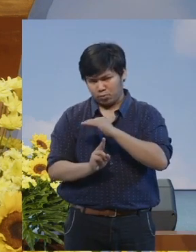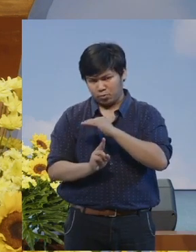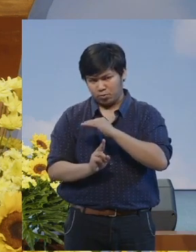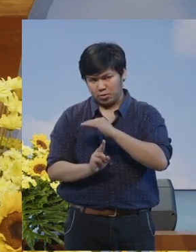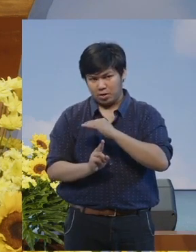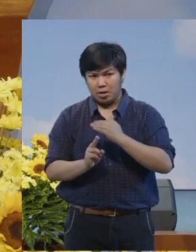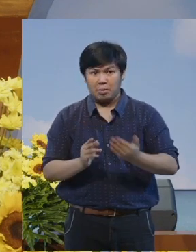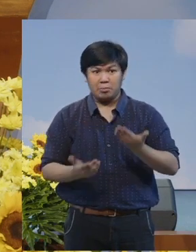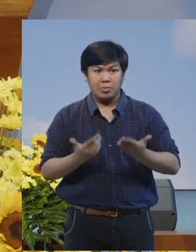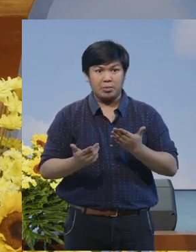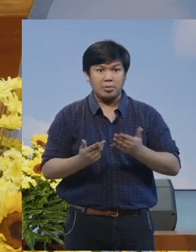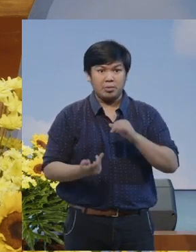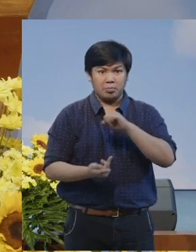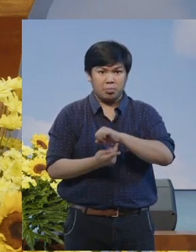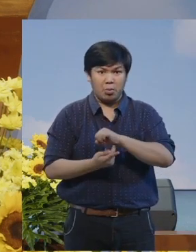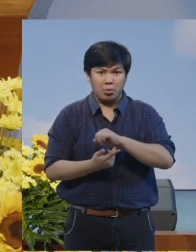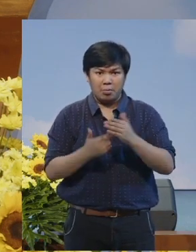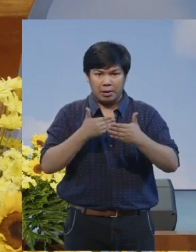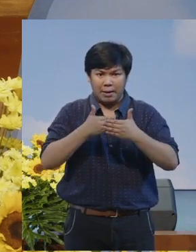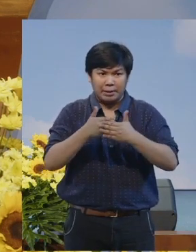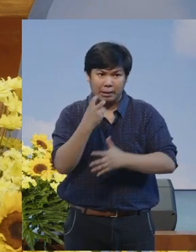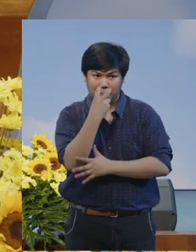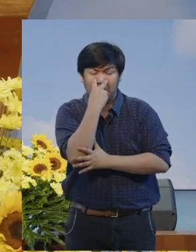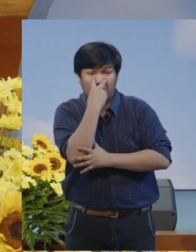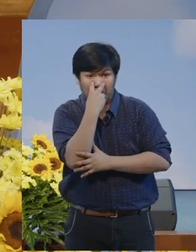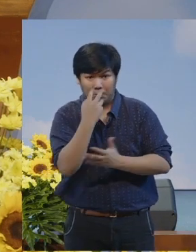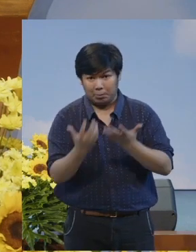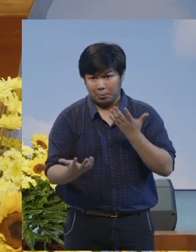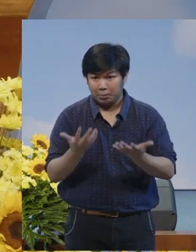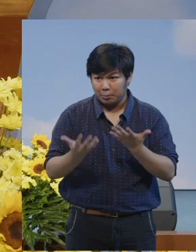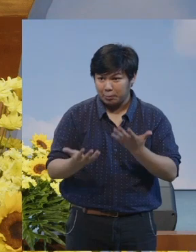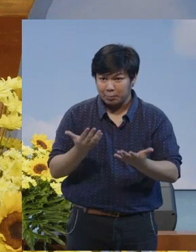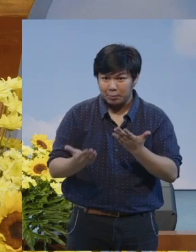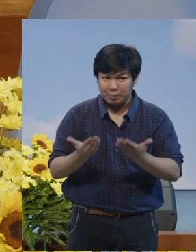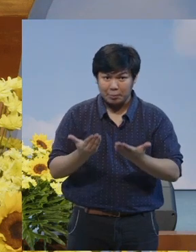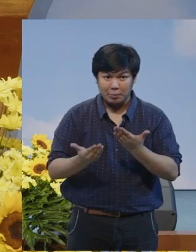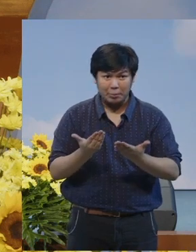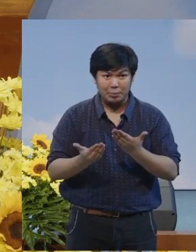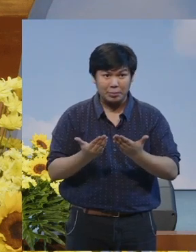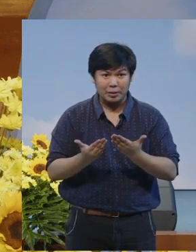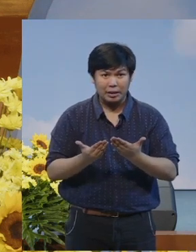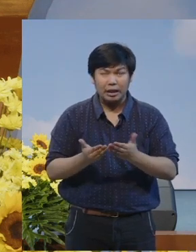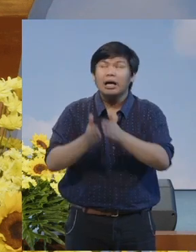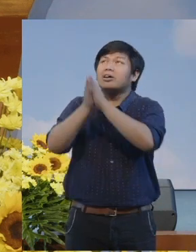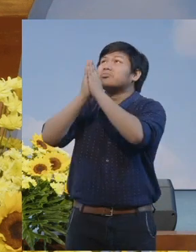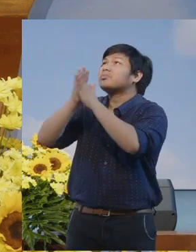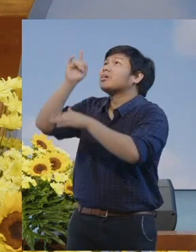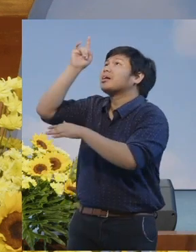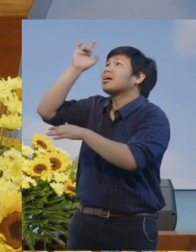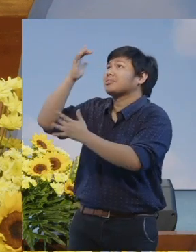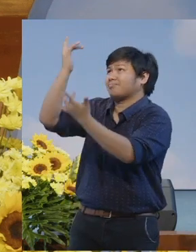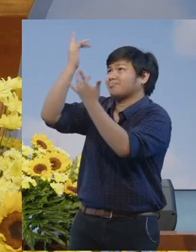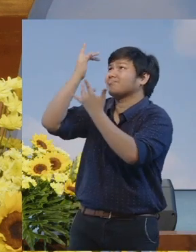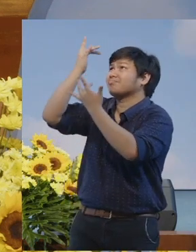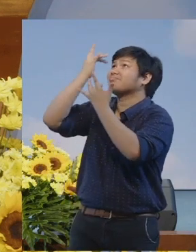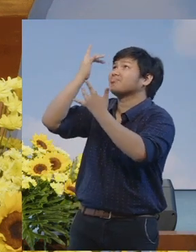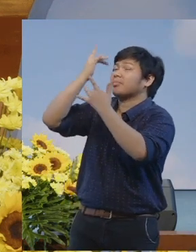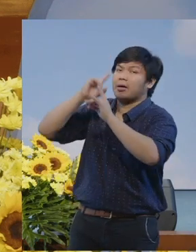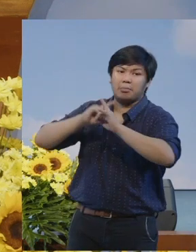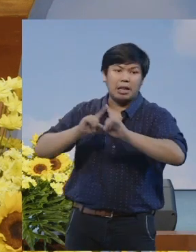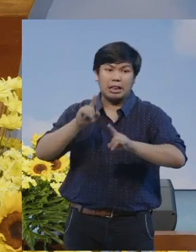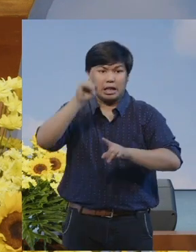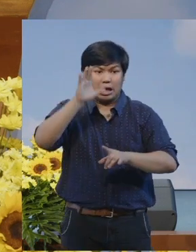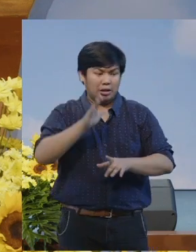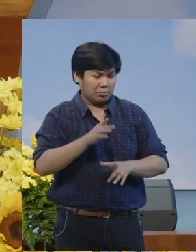bulag na si Pablo at hindi siya makakita. At dahil doon yun ang kanyang thorn of the flesh, hiningi niya sa Panginoon na pagilingin siya, ngunit hindi